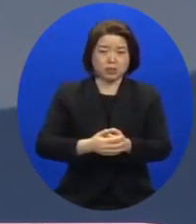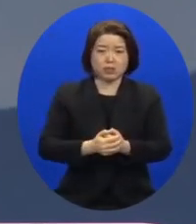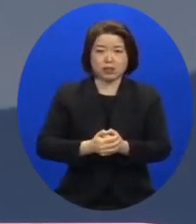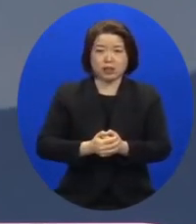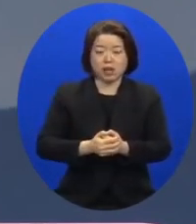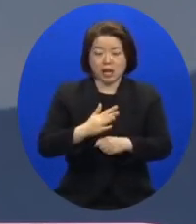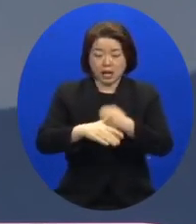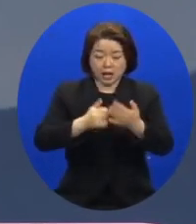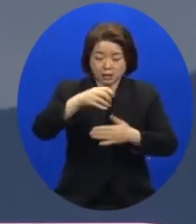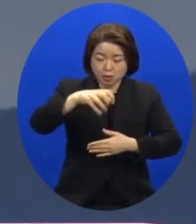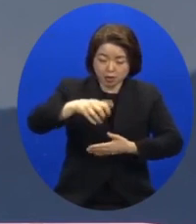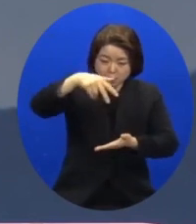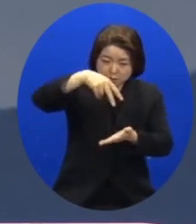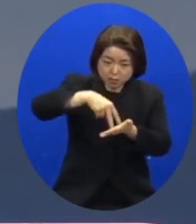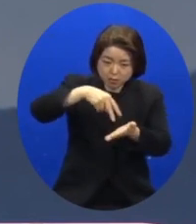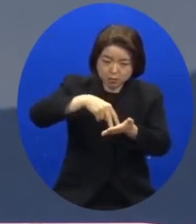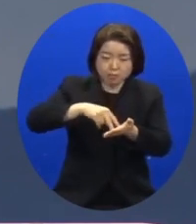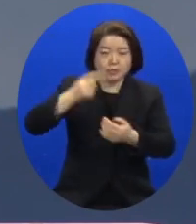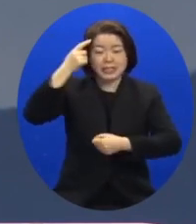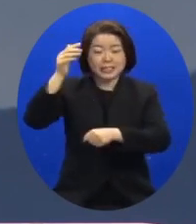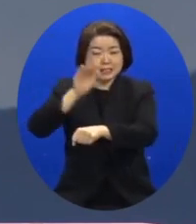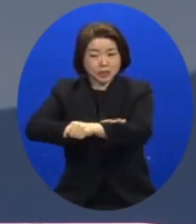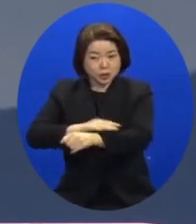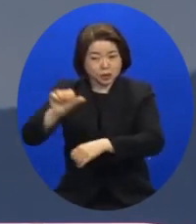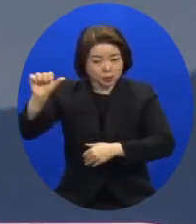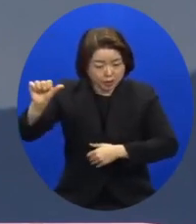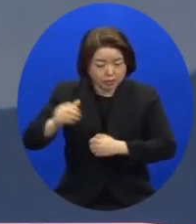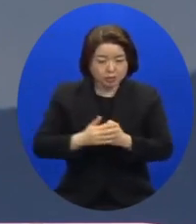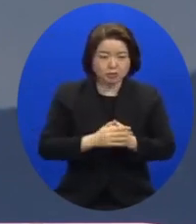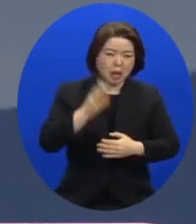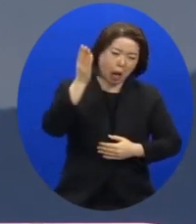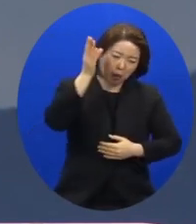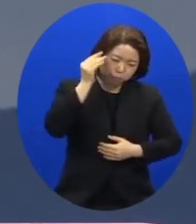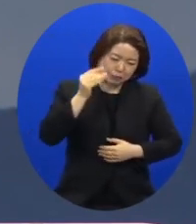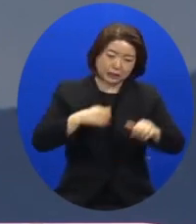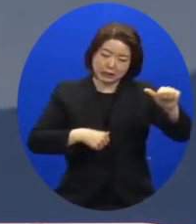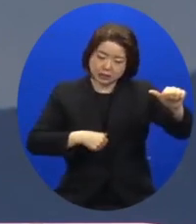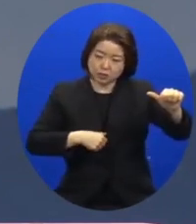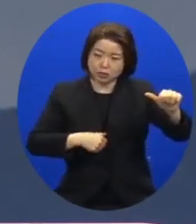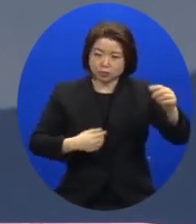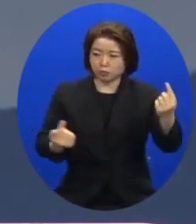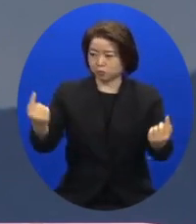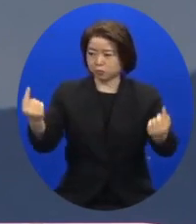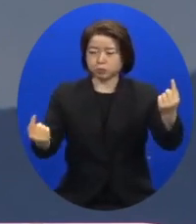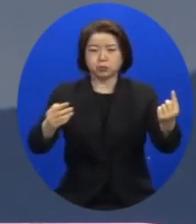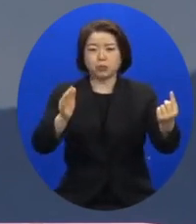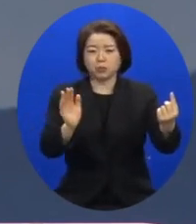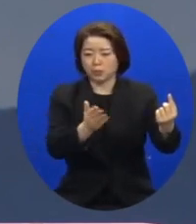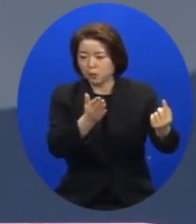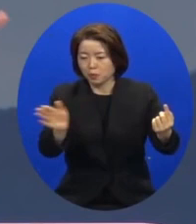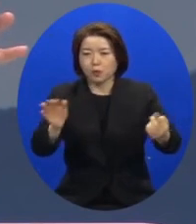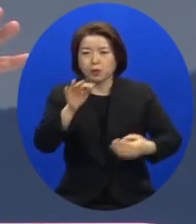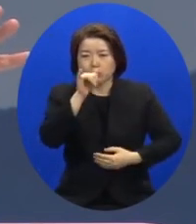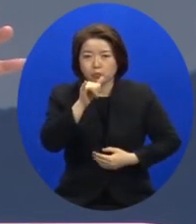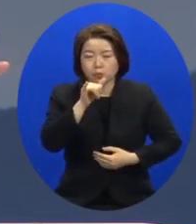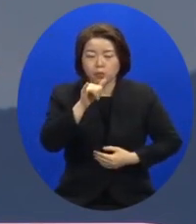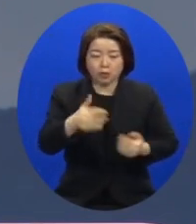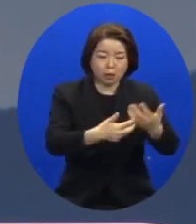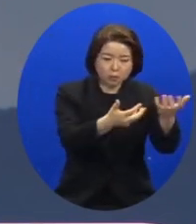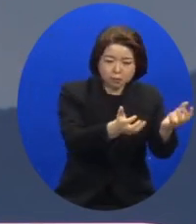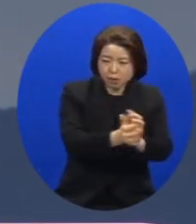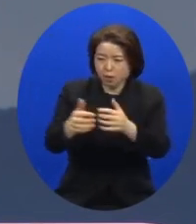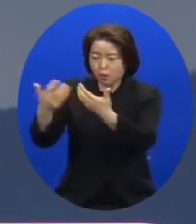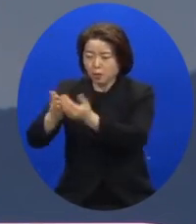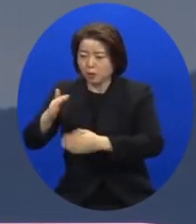슬기로운 다섯 처녀가 될 건지 미련한 다섯 처녀 가 될 것인지 둘 중에 하나입니다 어느 쪽에 있느냐에